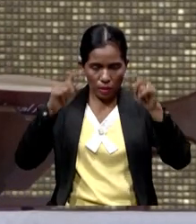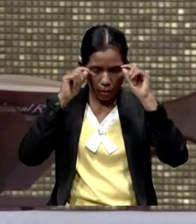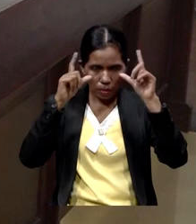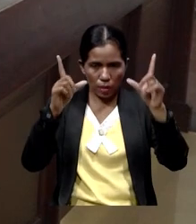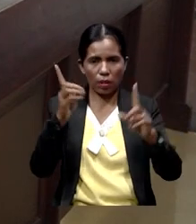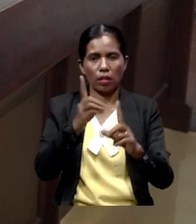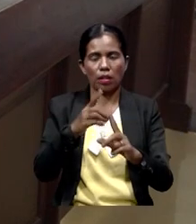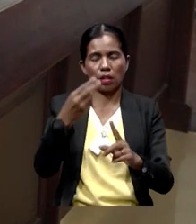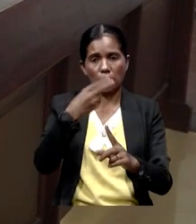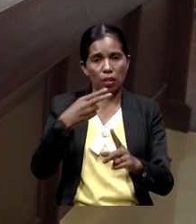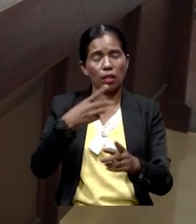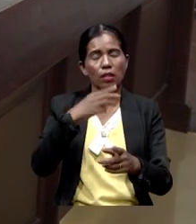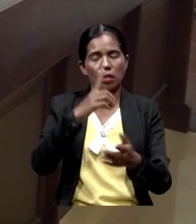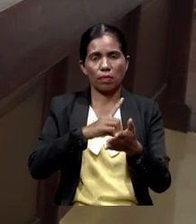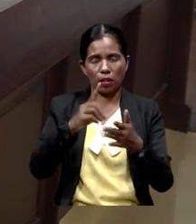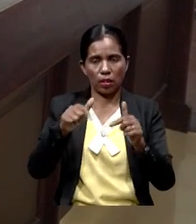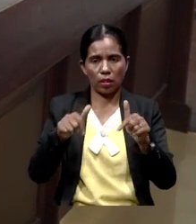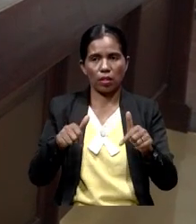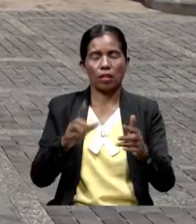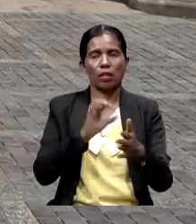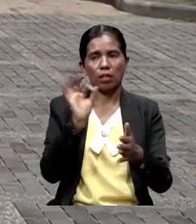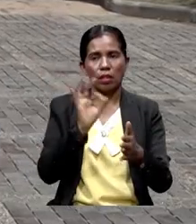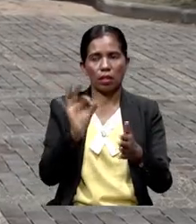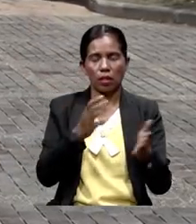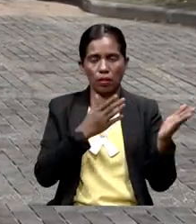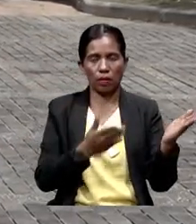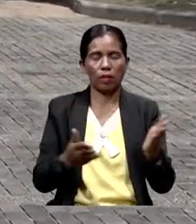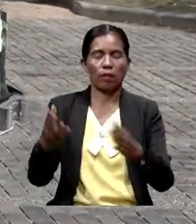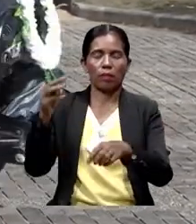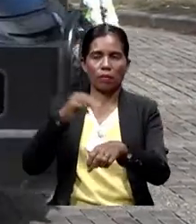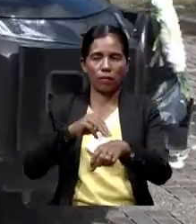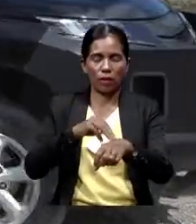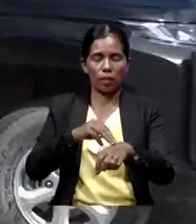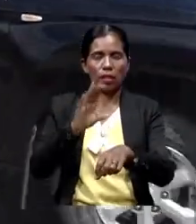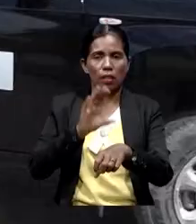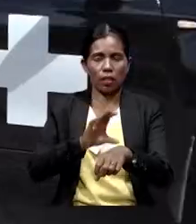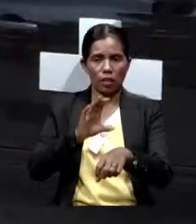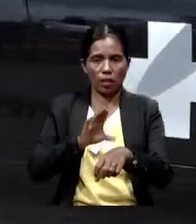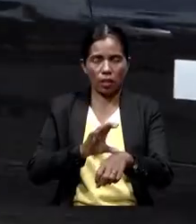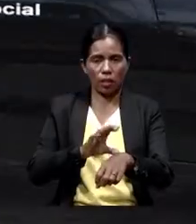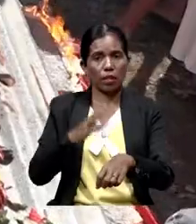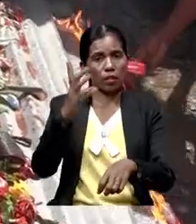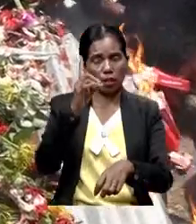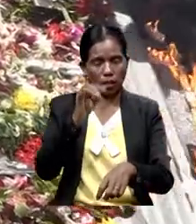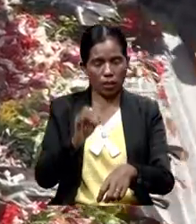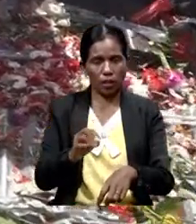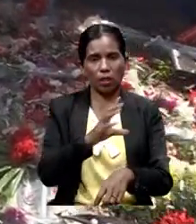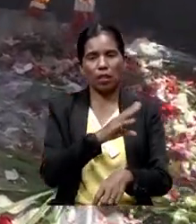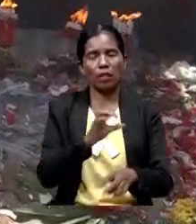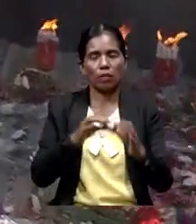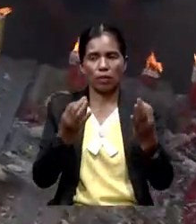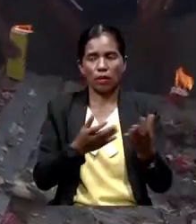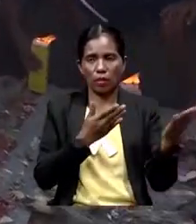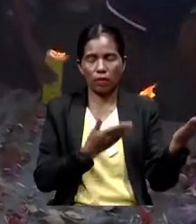ia lorong kinta semanane no ohin lorong sesta hafuen misa requiem iha igreja katedral Imakulada Konsisang Dili, familia Halot Kedas